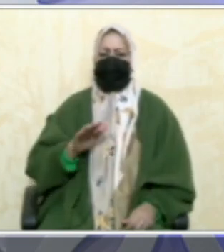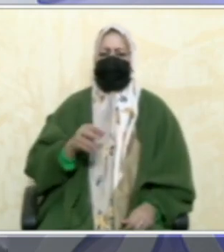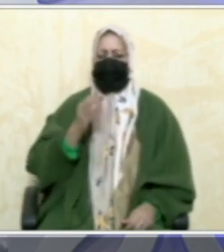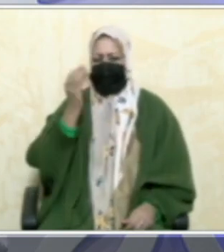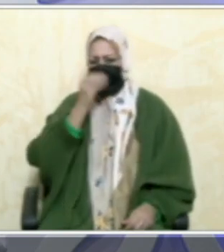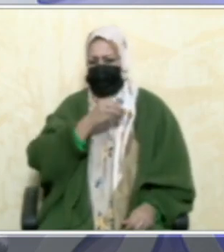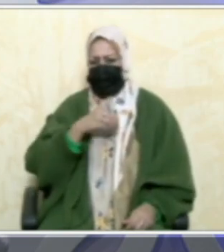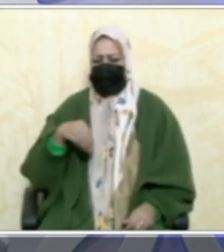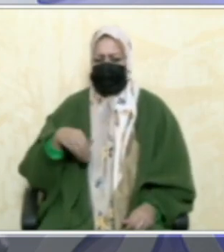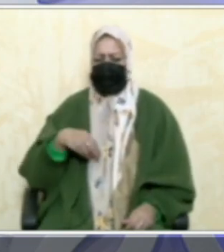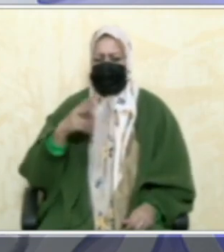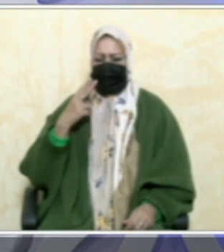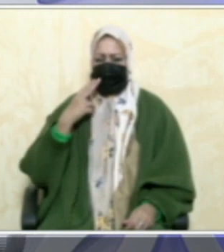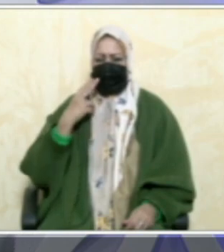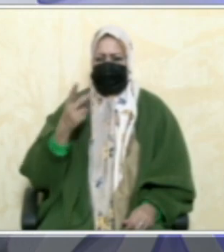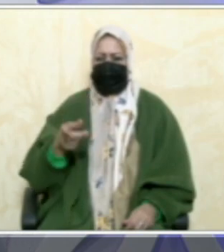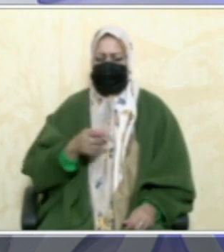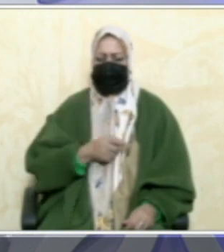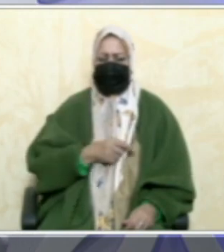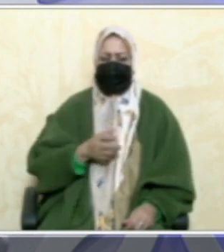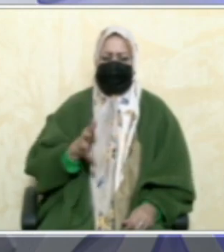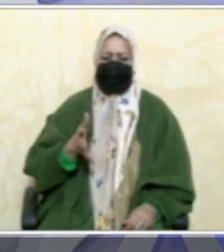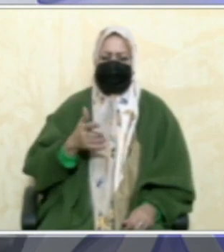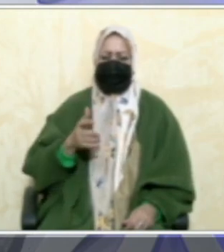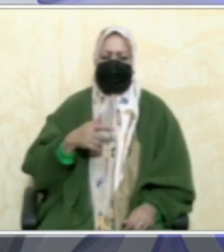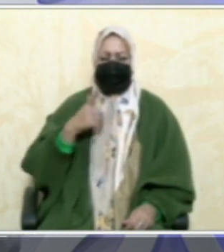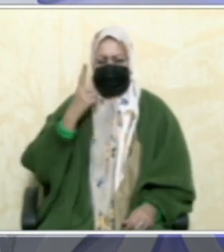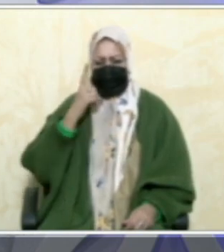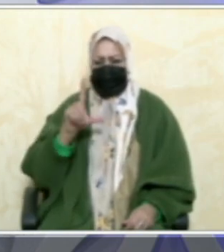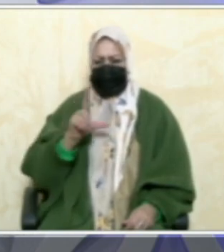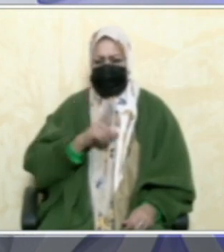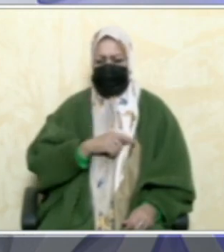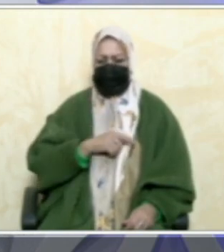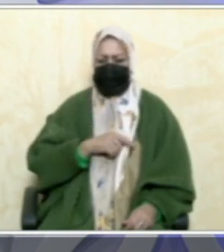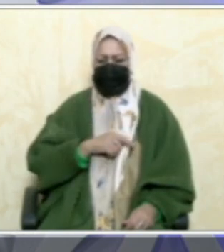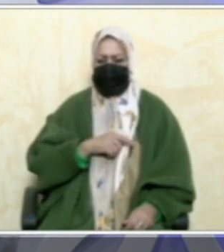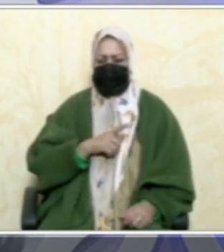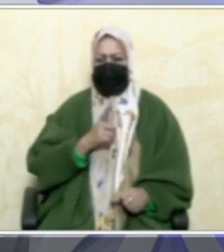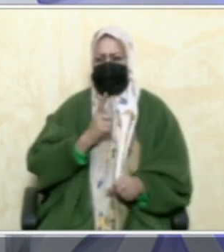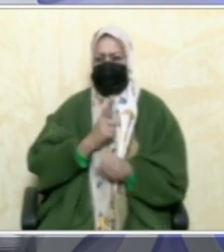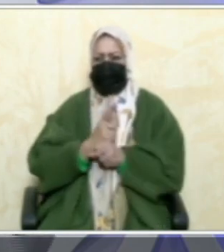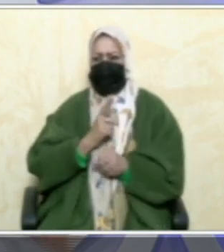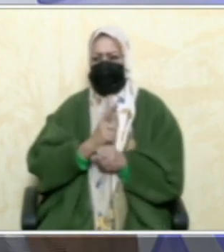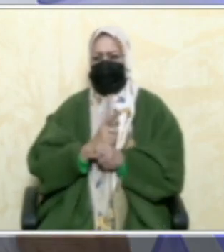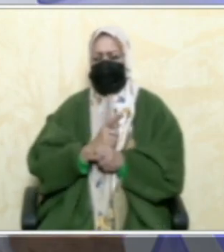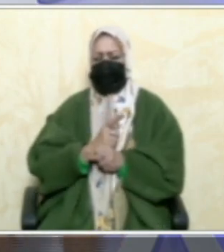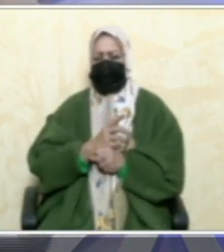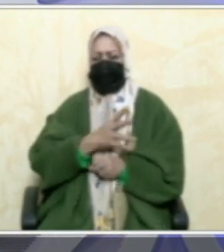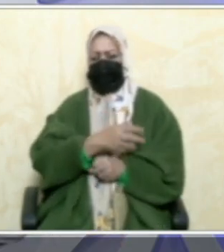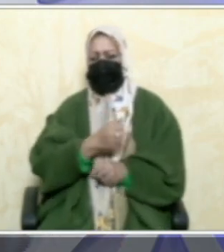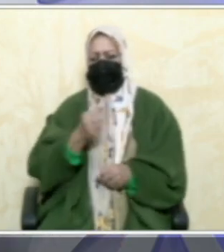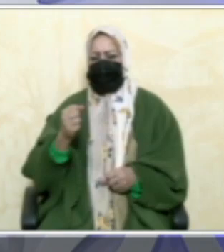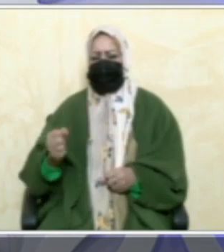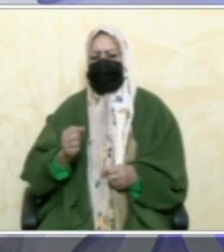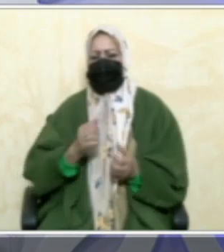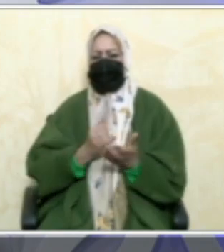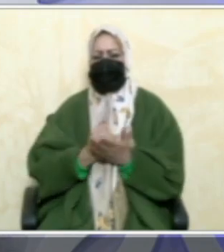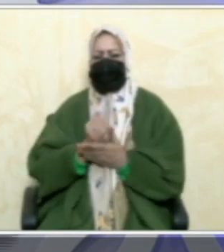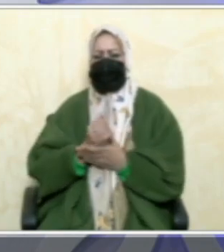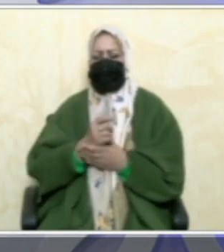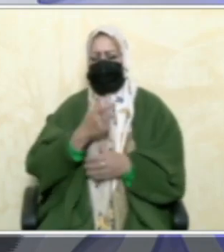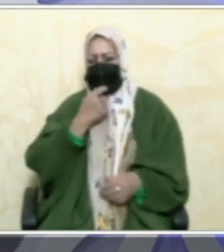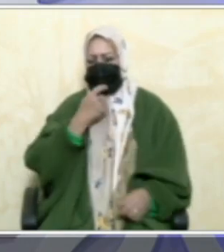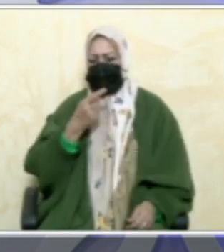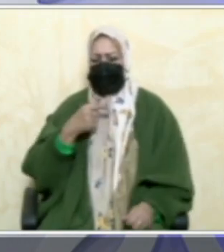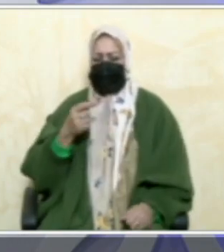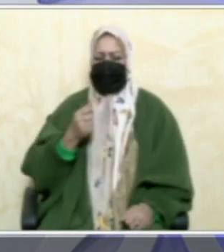الأخوات الليبيات جابت مدرسة خاصة منهم هم بتقررها بنتها في الإنجليزي في المنهج اللي كانت ما تعرفاش أصلا،